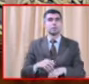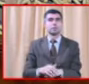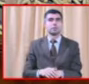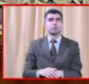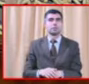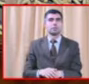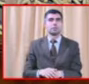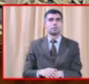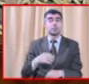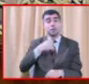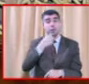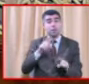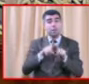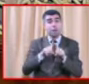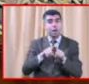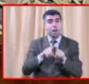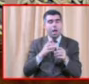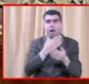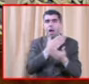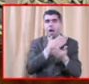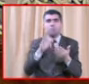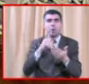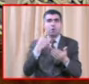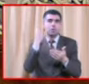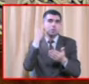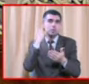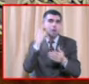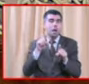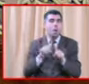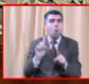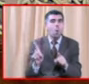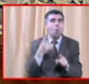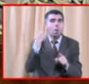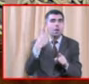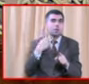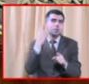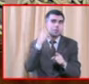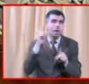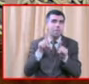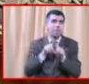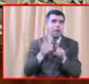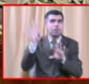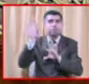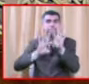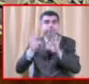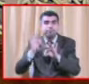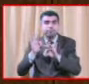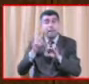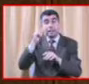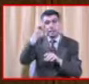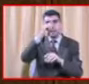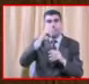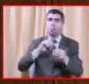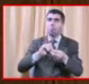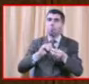عمر قرناه دائما تنقولوها، لأن المشكل اللي تعيش القطاع أول وقبل كل شيء هو مشكل الموارد البشرية. ما يمكنناش نطوره